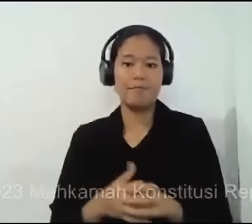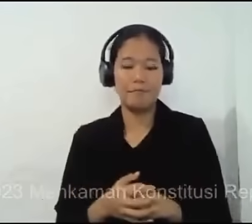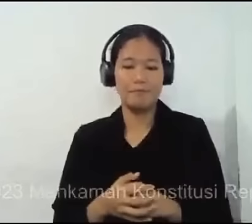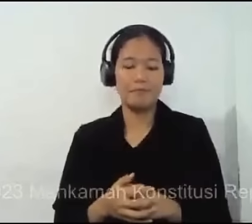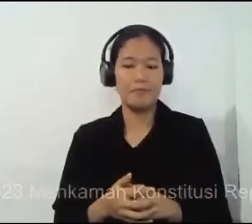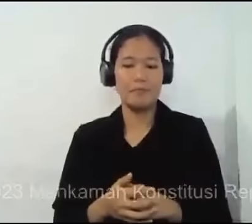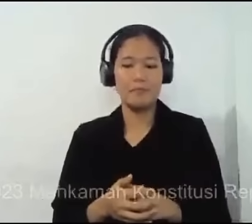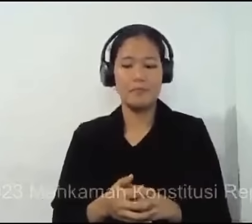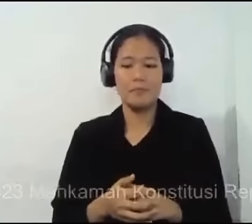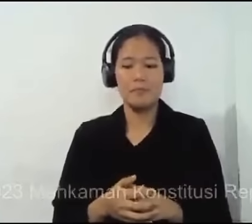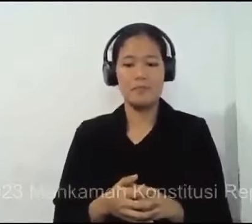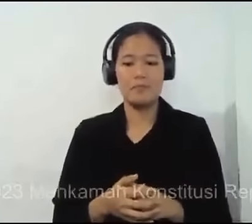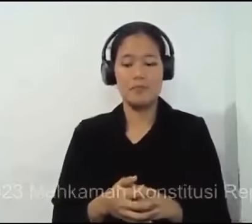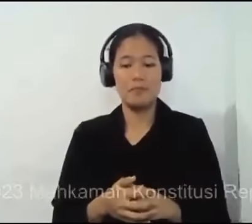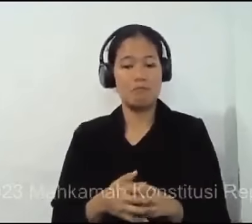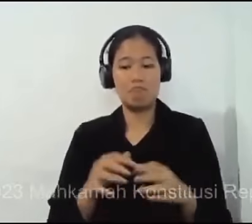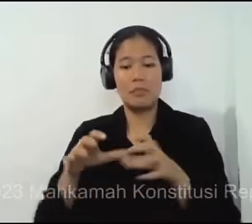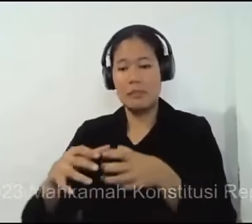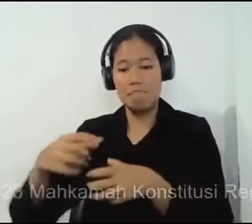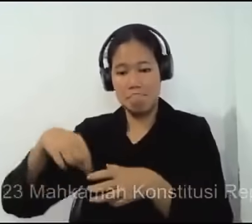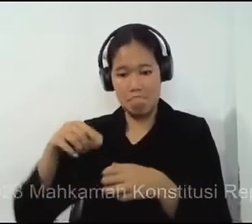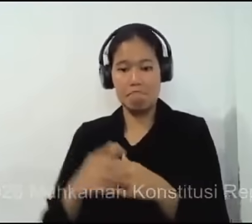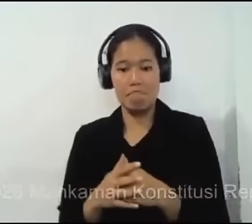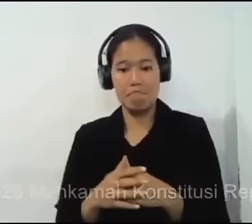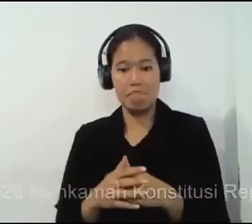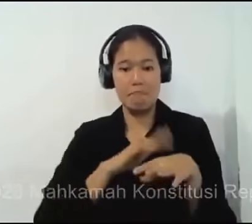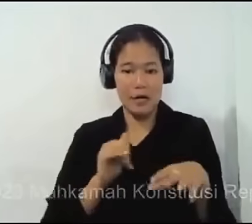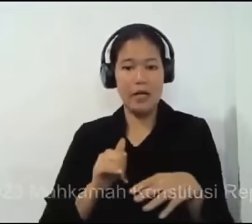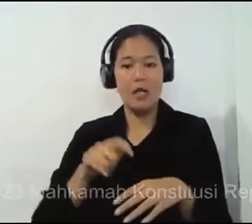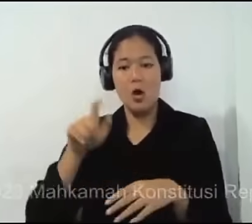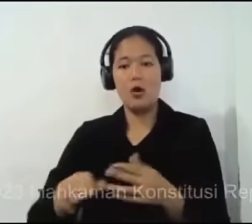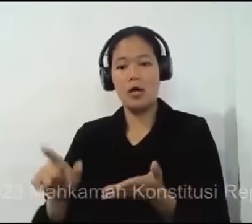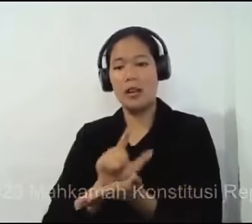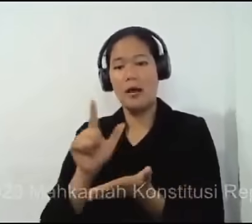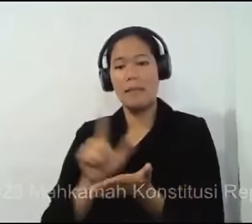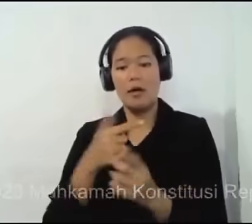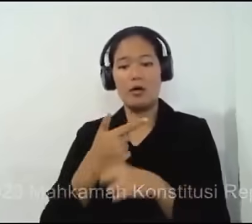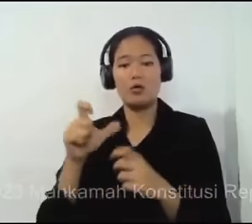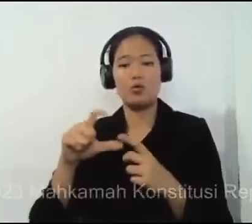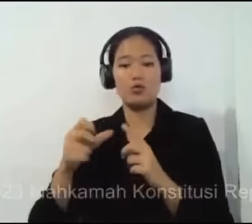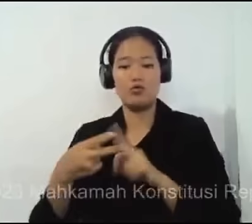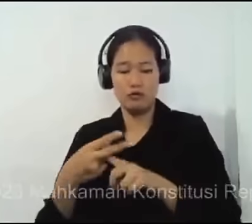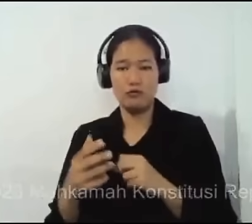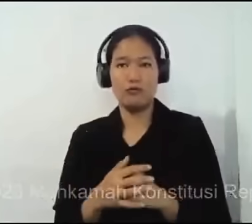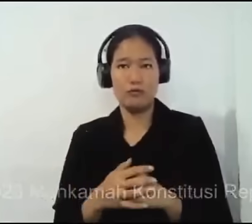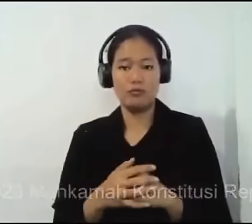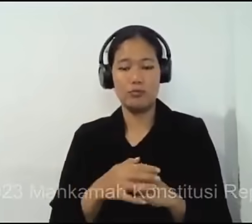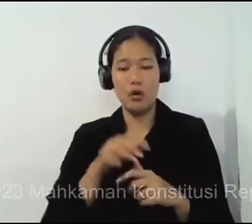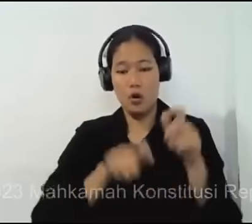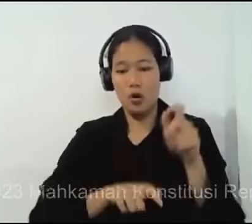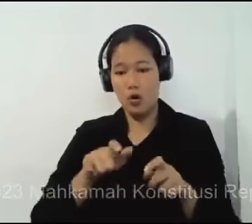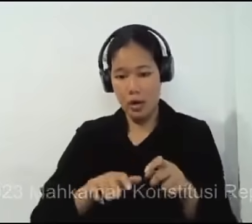Zulkarnain dan kawan-kawan selanjutnya disebut sebagai pelapor LBH Yusuf per an warga negara